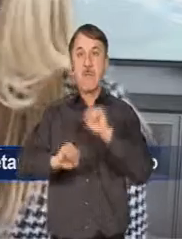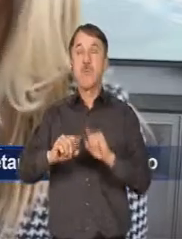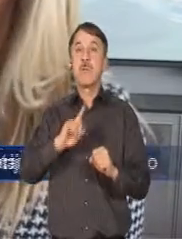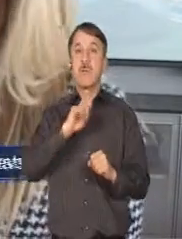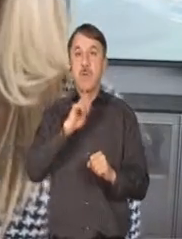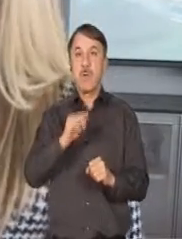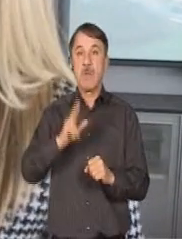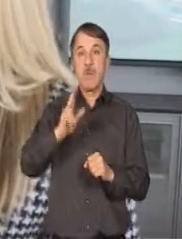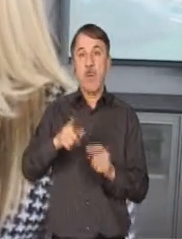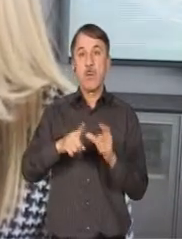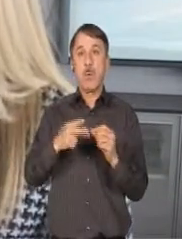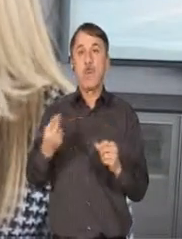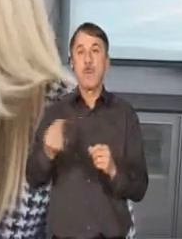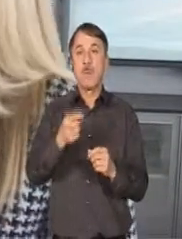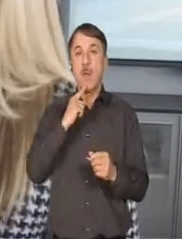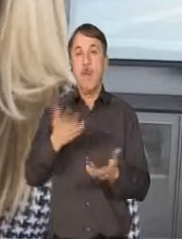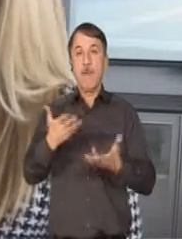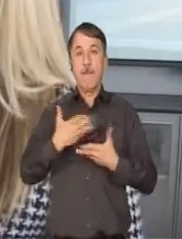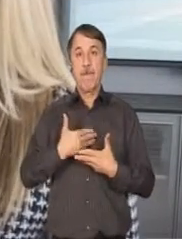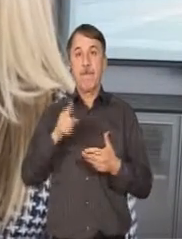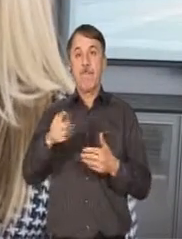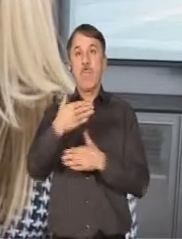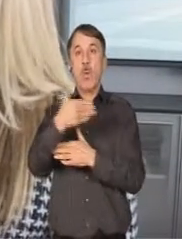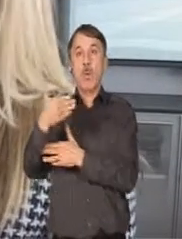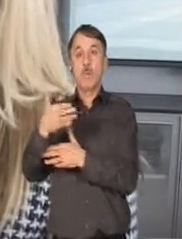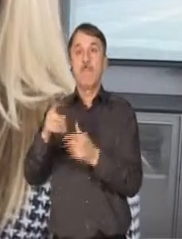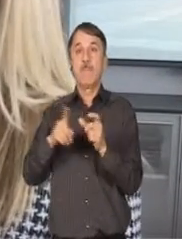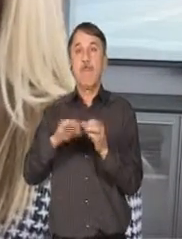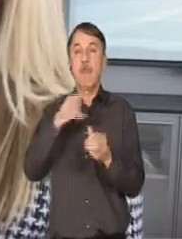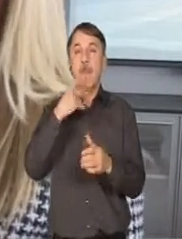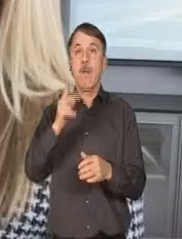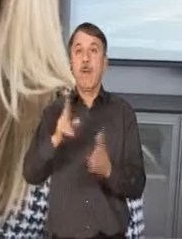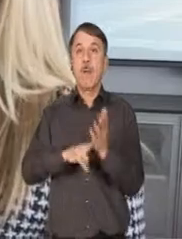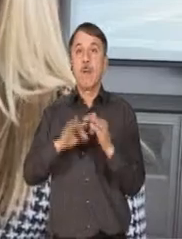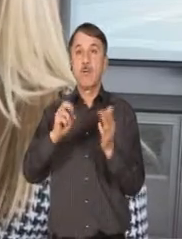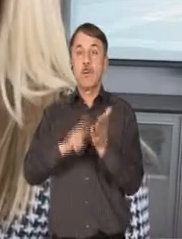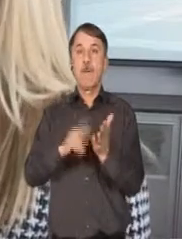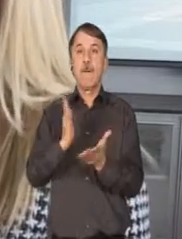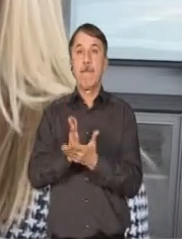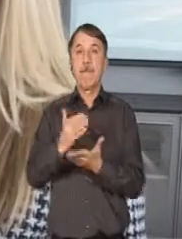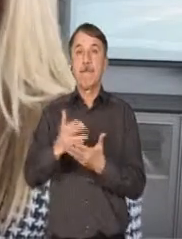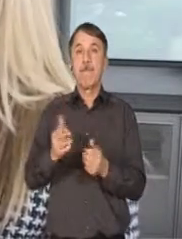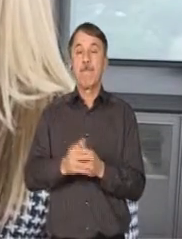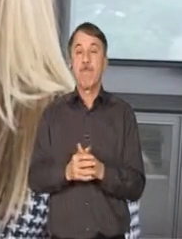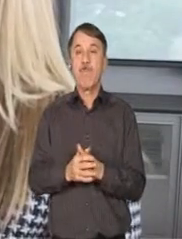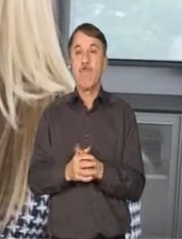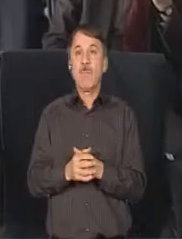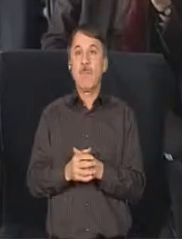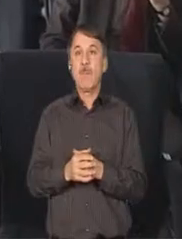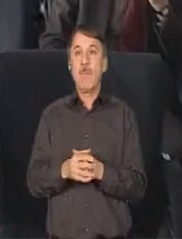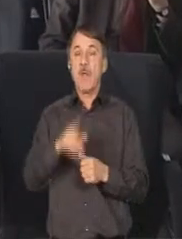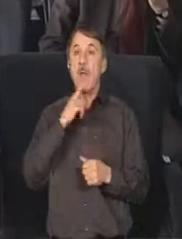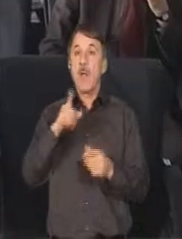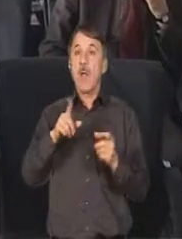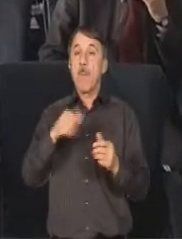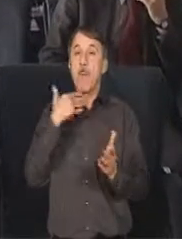i trenutno u Republici Srbiji nemamo zdravstvenu ustanovu tercijalnog nivoa koja ima maksimalnu akreditaciju na 7 godina.